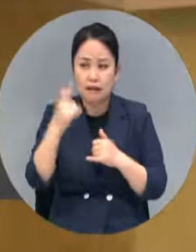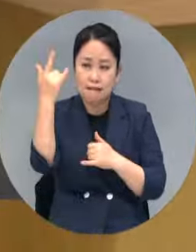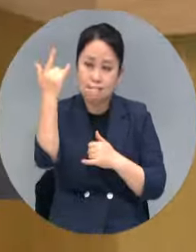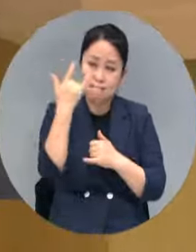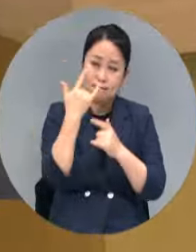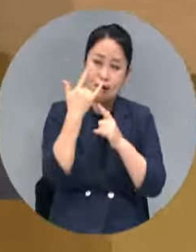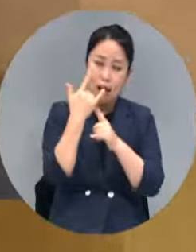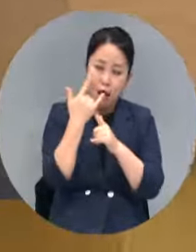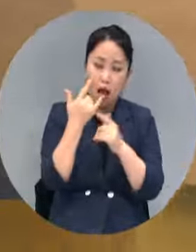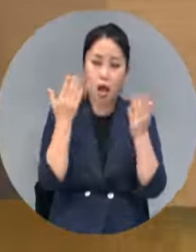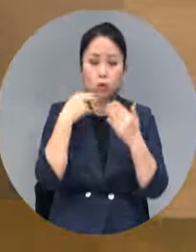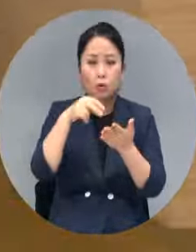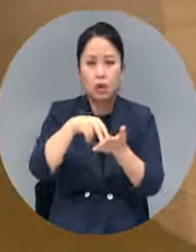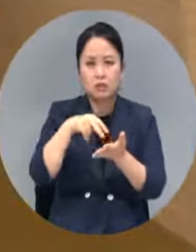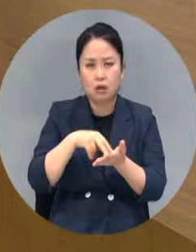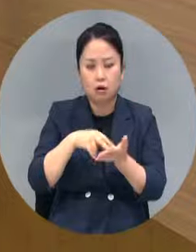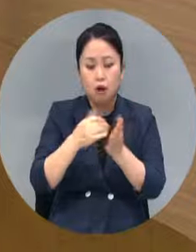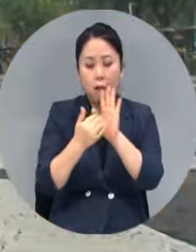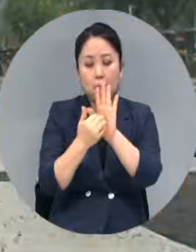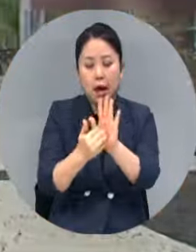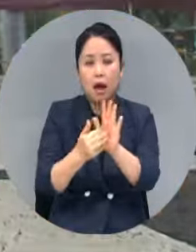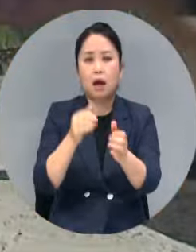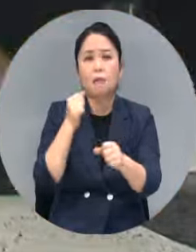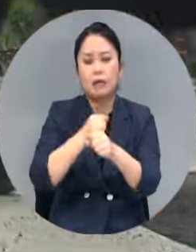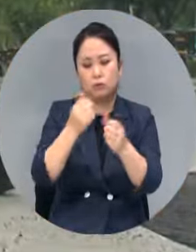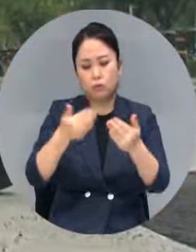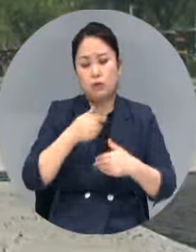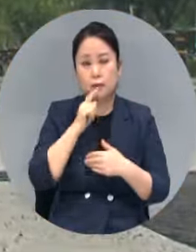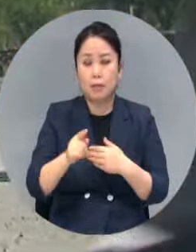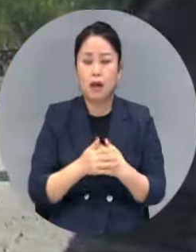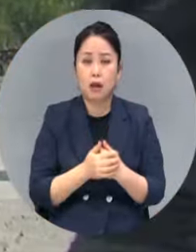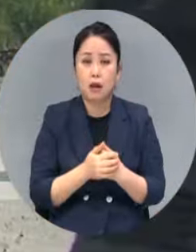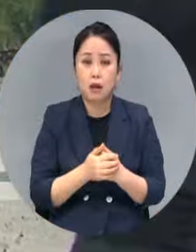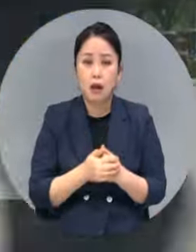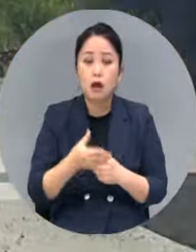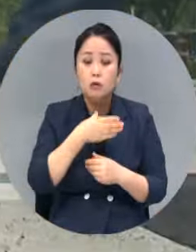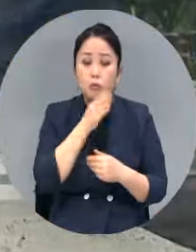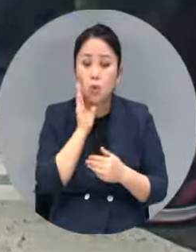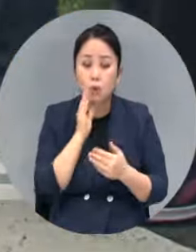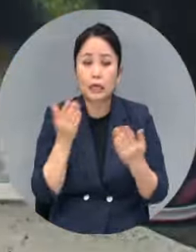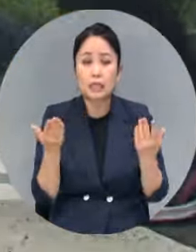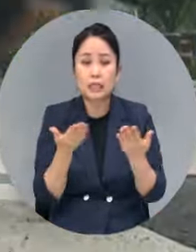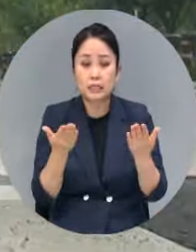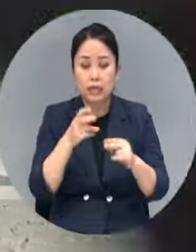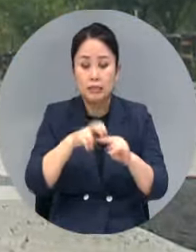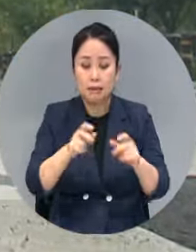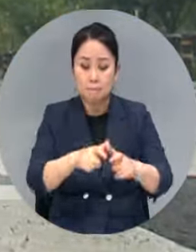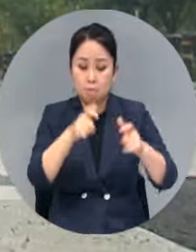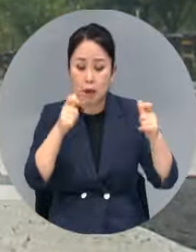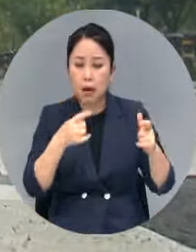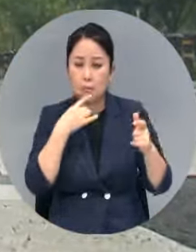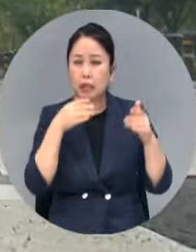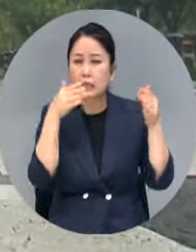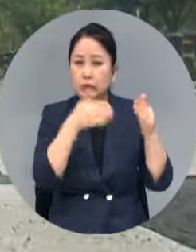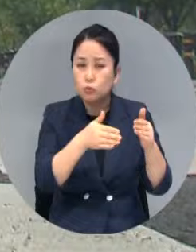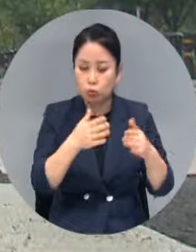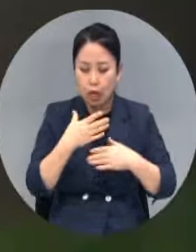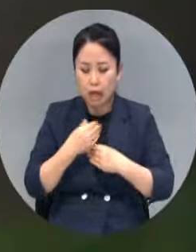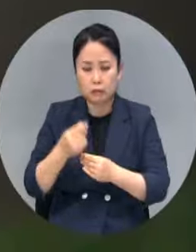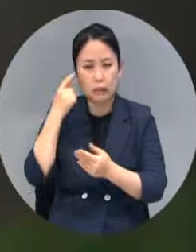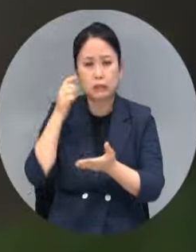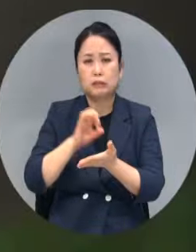했다고 말씀해주셨습니다 노인 일자리 사업 확대에만 집중한 반면 안전엔 사실상 손을 놓은